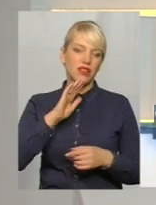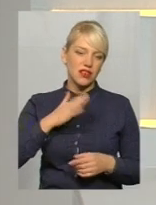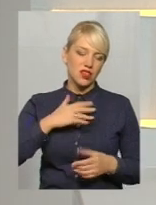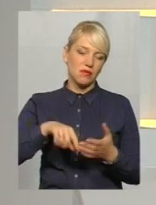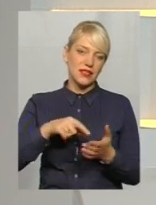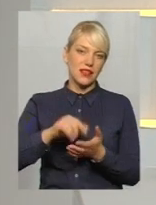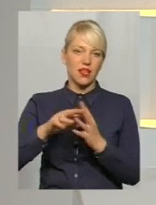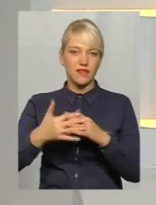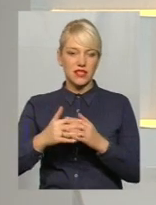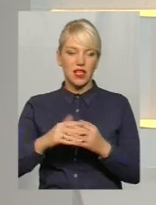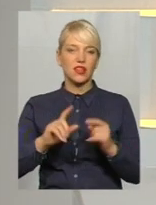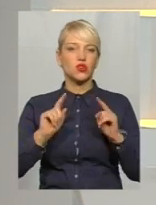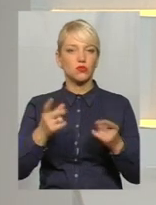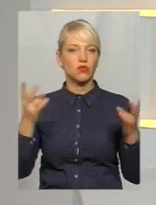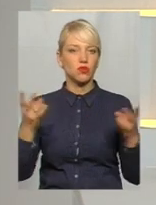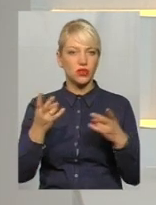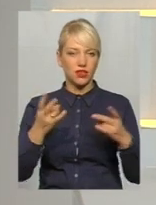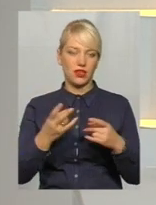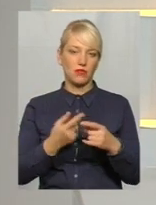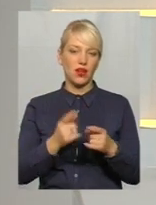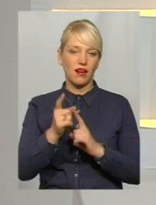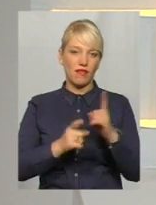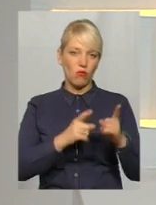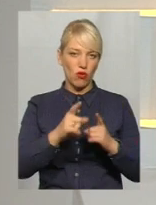загалом України, чому потрібна вона і